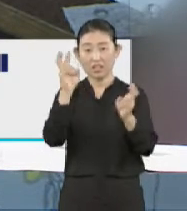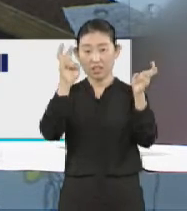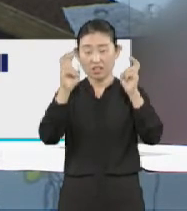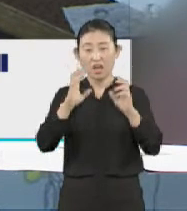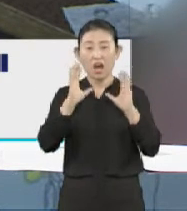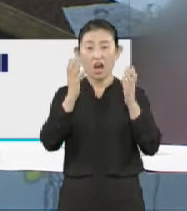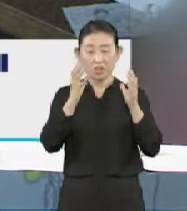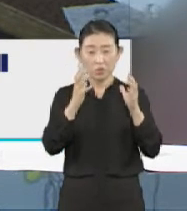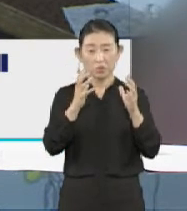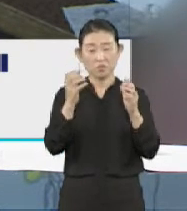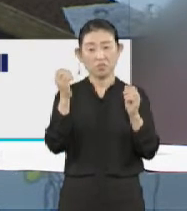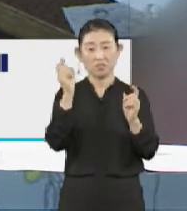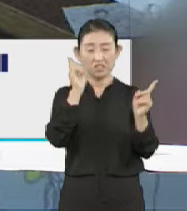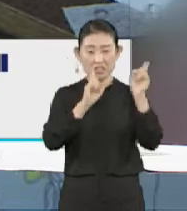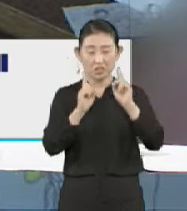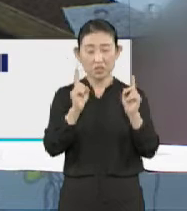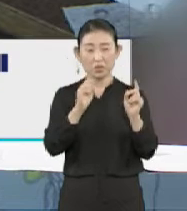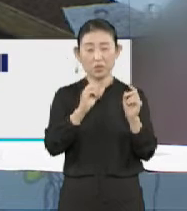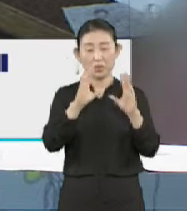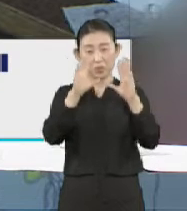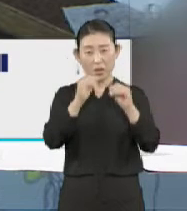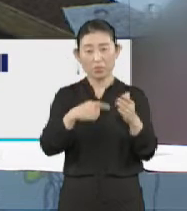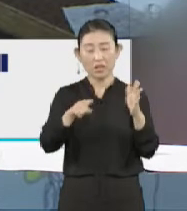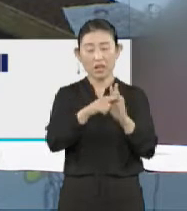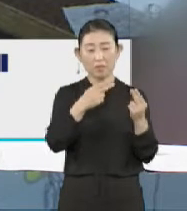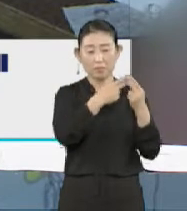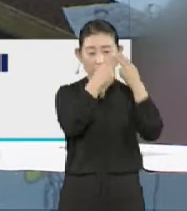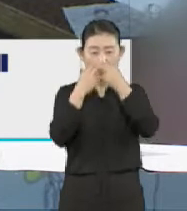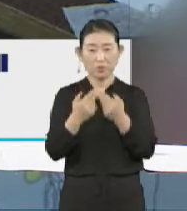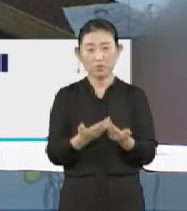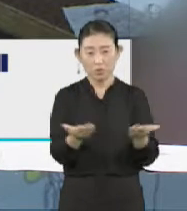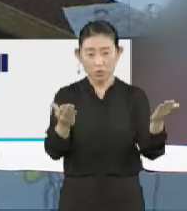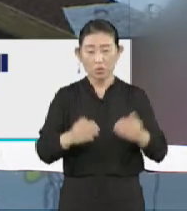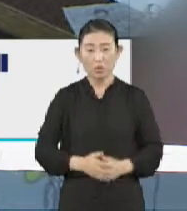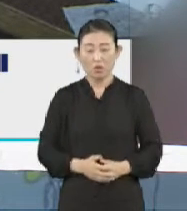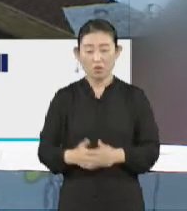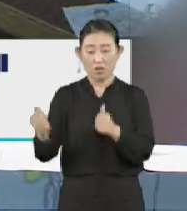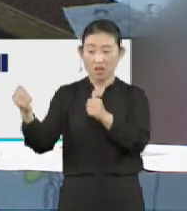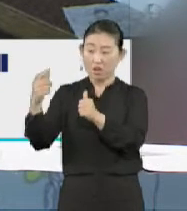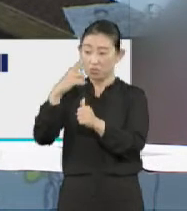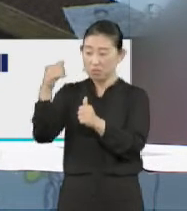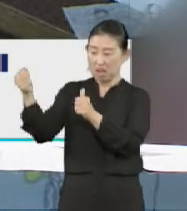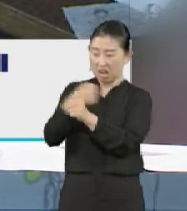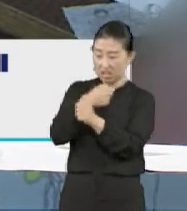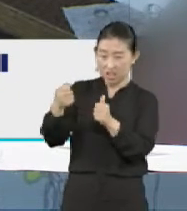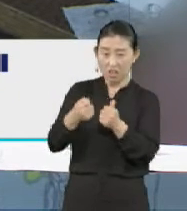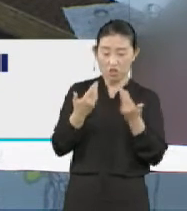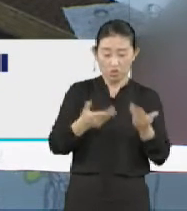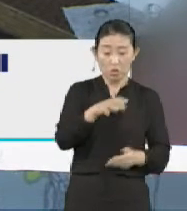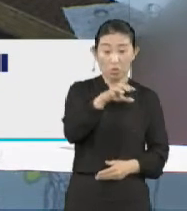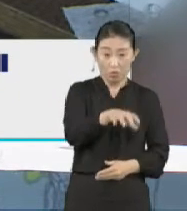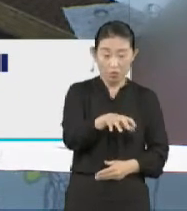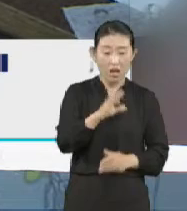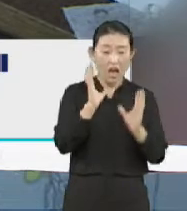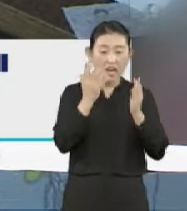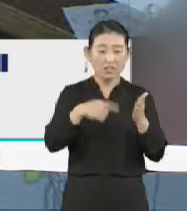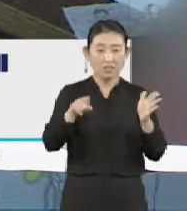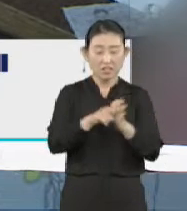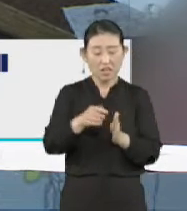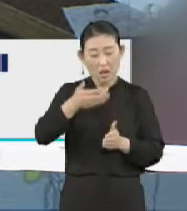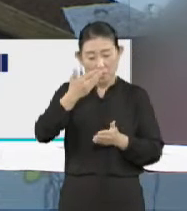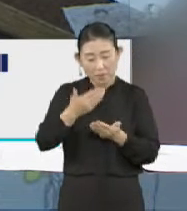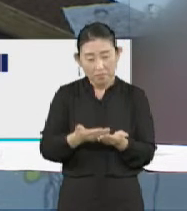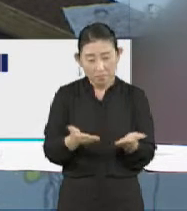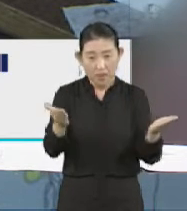제약회사는 아동들의 상처 회복을 위한 반창고 제품을 기부했고, 학대 부모를 피해서 쉼터에 머무는 아동에게는 식사